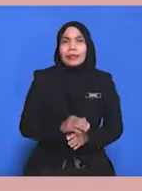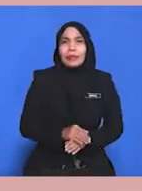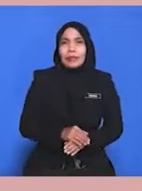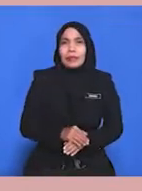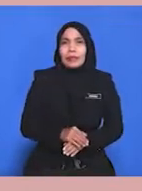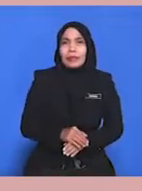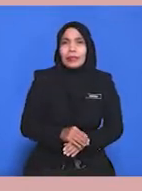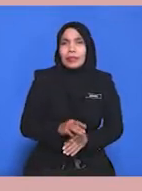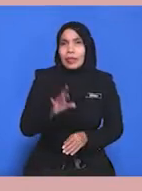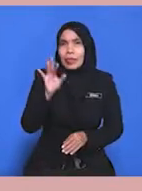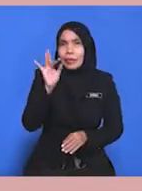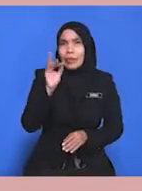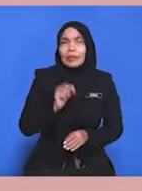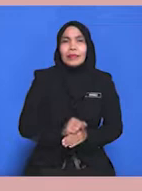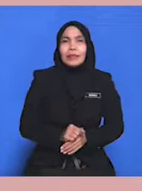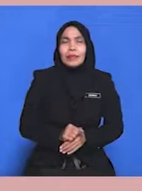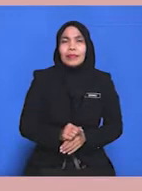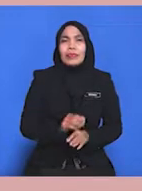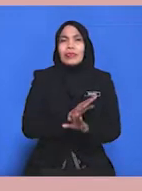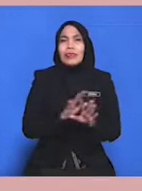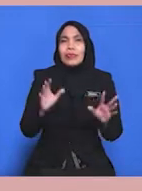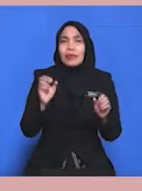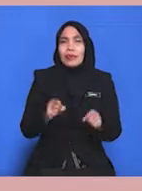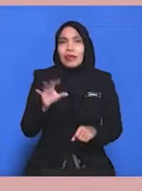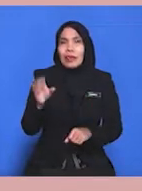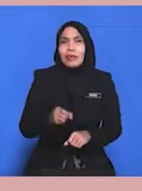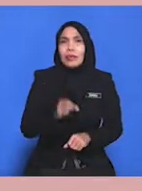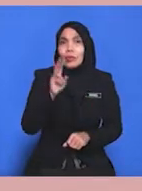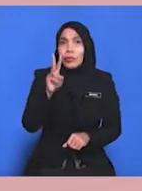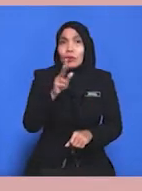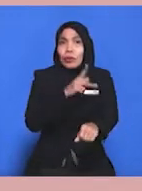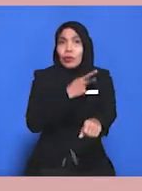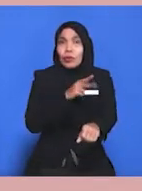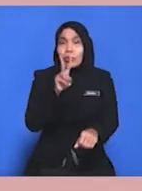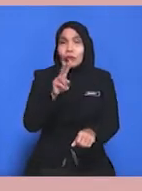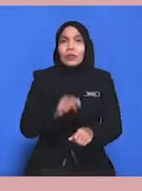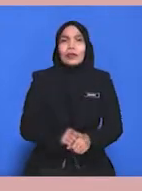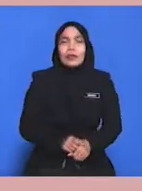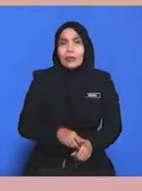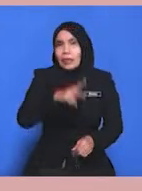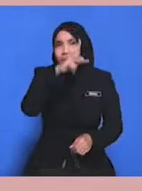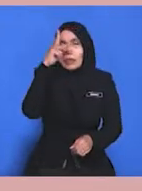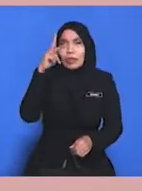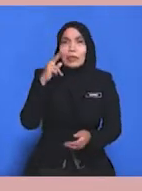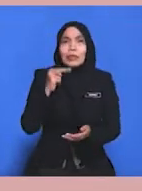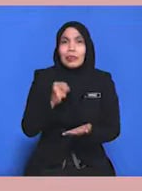Kita tidak boleh ambil 2 kuasa 2 kerana nilainya bersamaan dengan 4. kurang dari